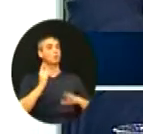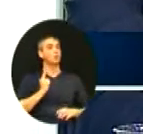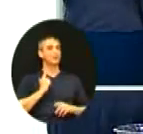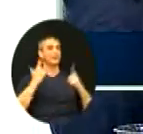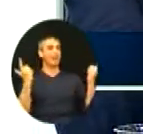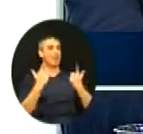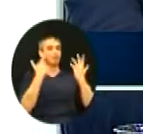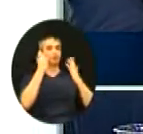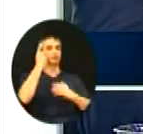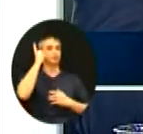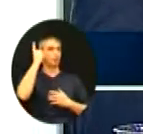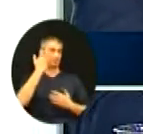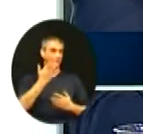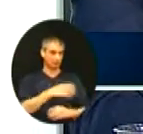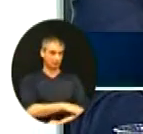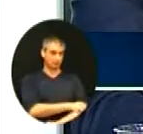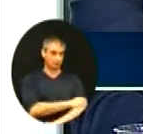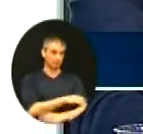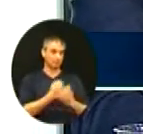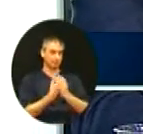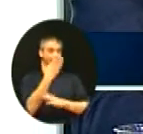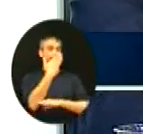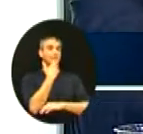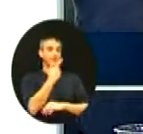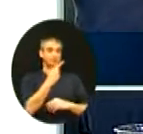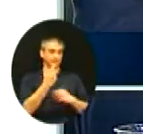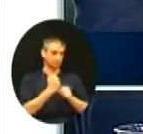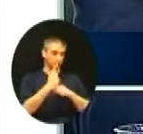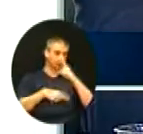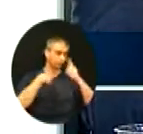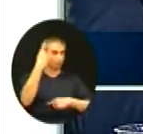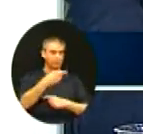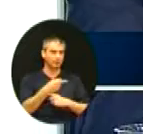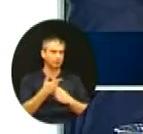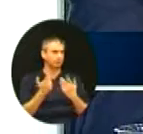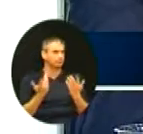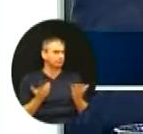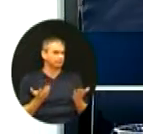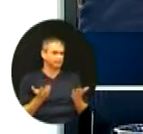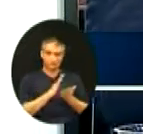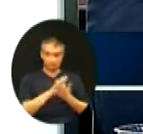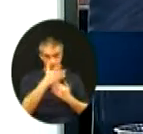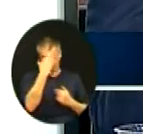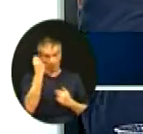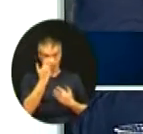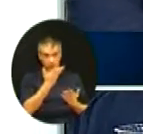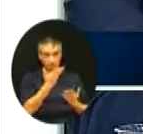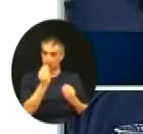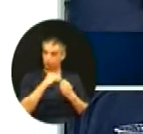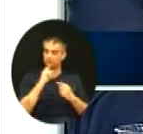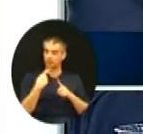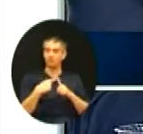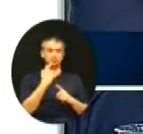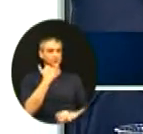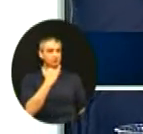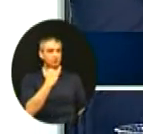פרטיות לחגיגות 70 השנה לקום מדינת ישראל שיחולו בשנה הבאה. פשוט שכחו כנראה... עוד שנה